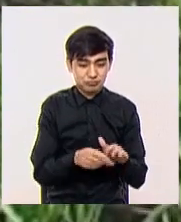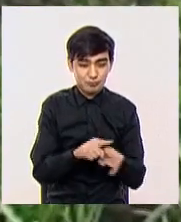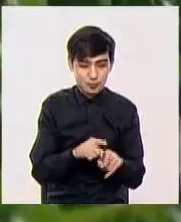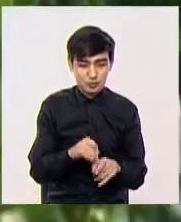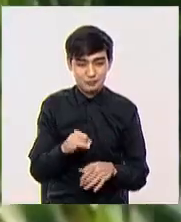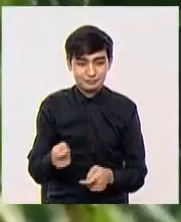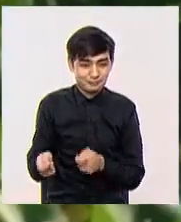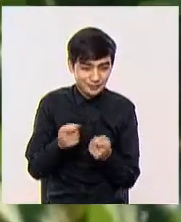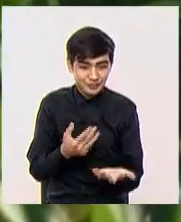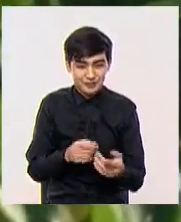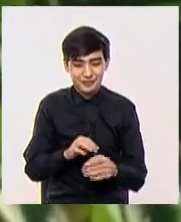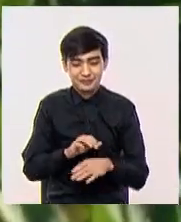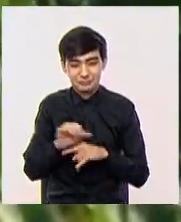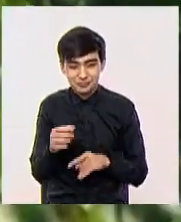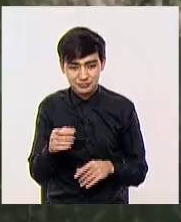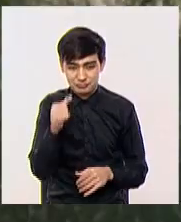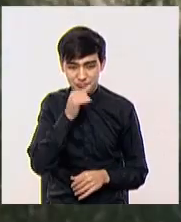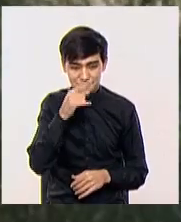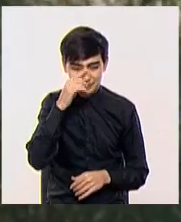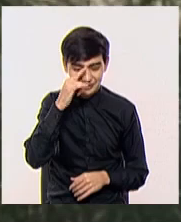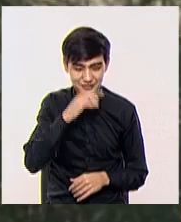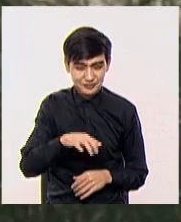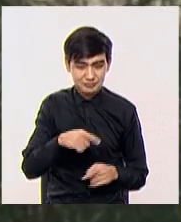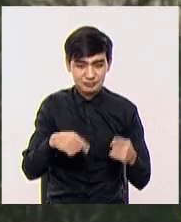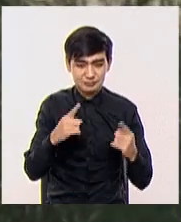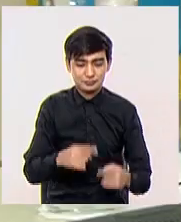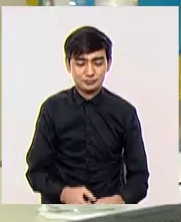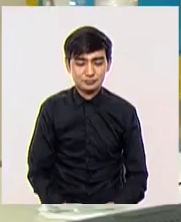полной мере использовать транзитный потенциал страны.